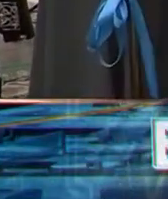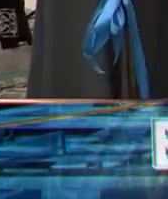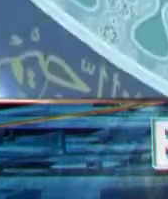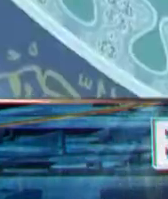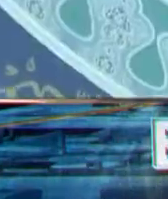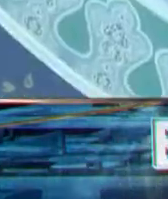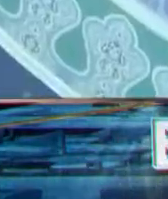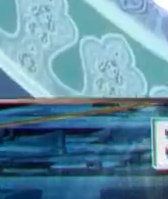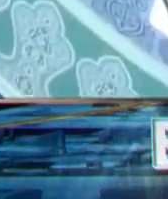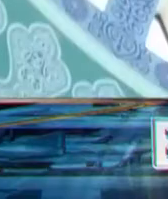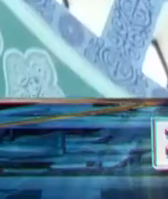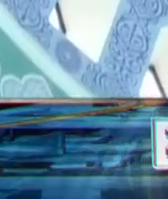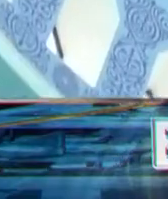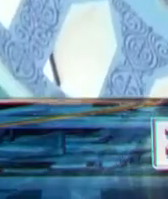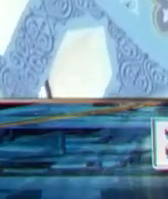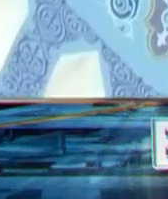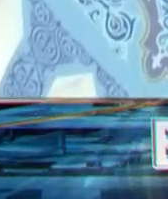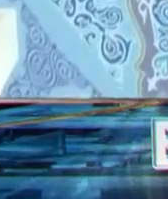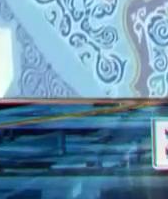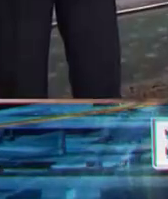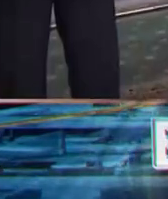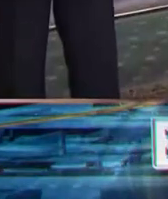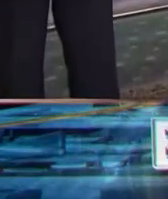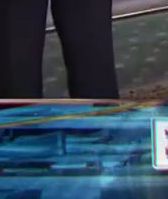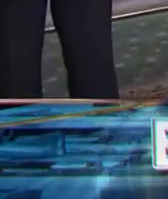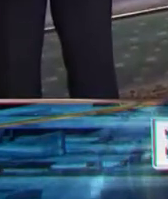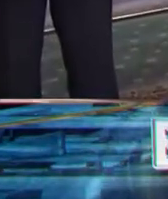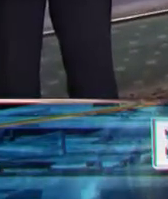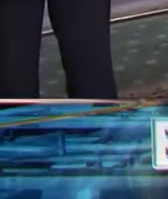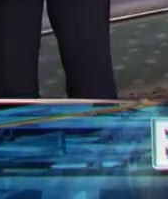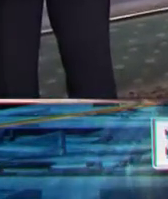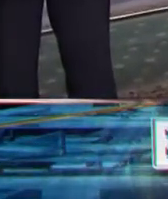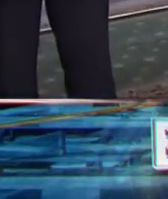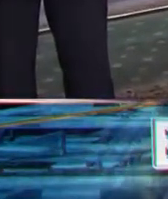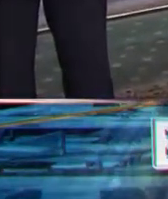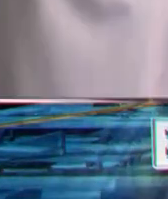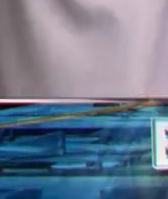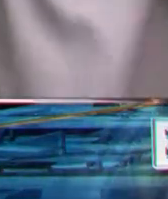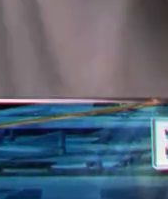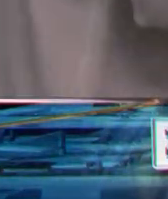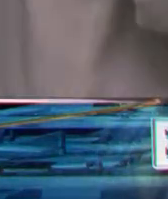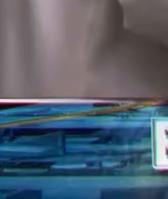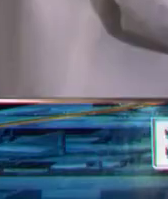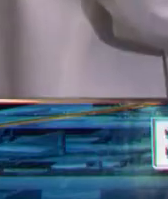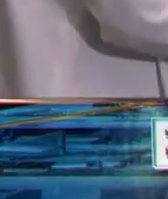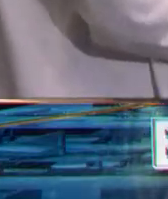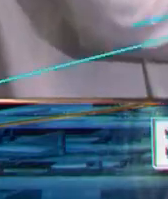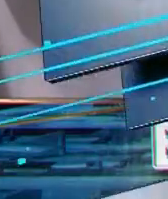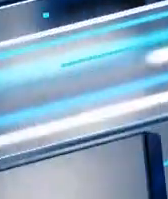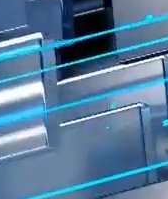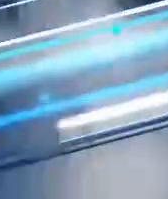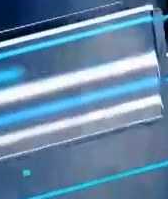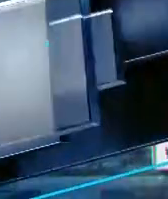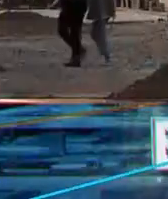Қасиетті жұмадағы қос қуаныш. Талдықорғанда бас мүфтидің қатысуымен Тәубе мешіті ашылды. 10 отбасы баспаналы болды.